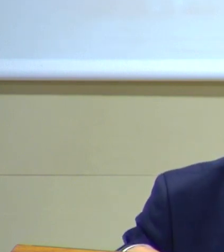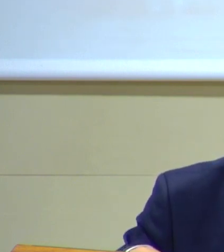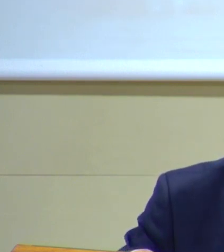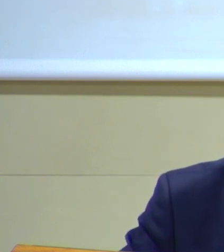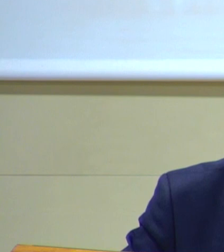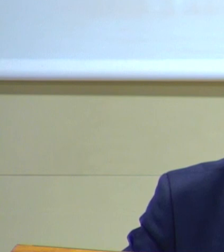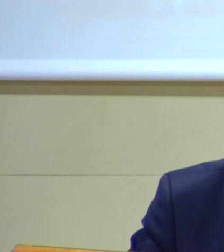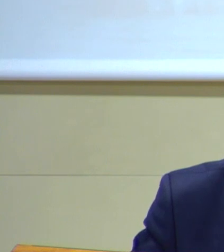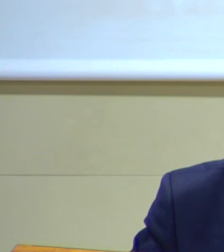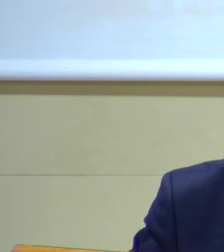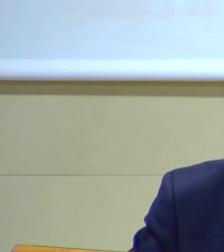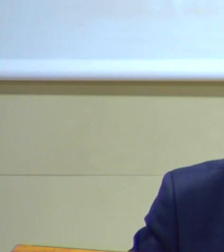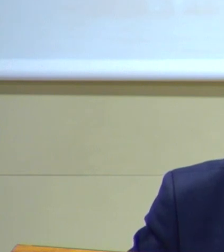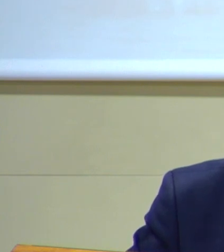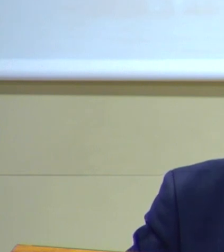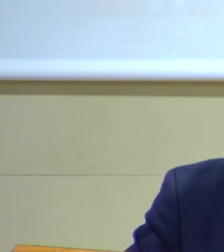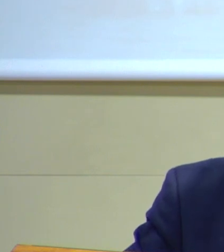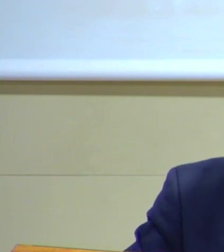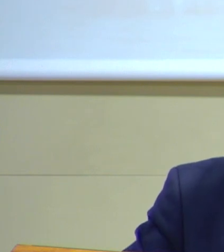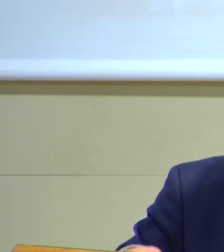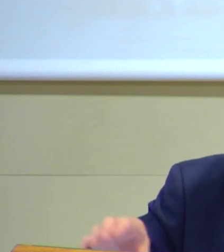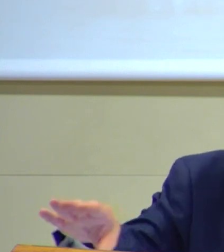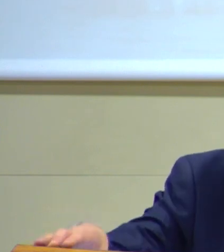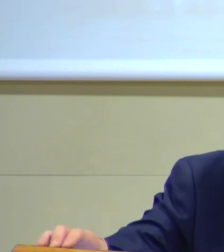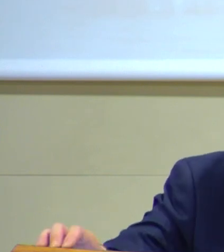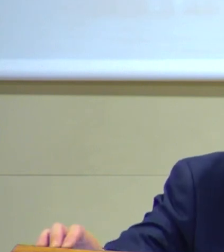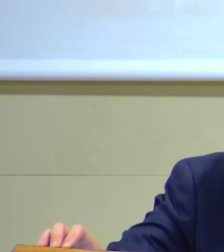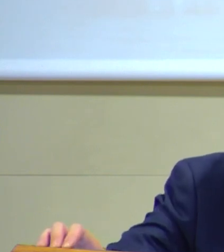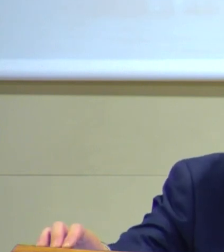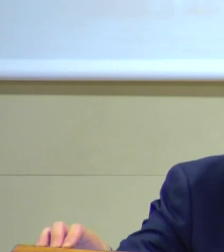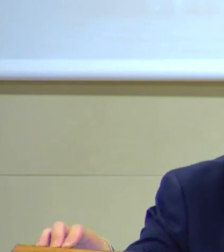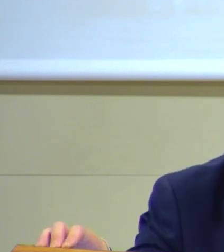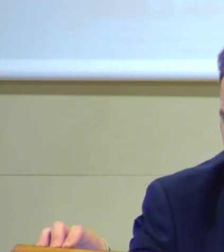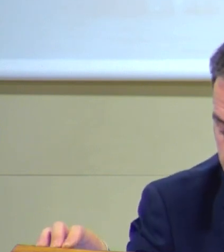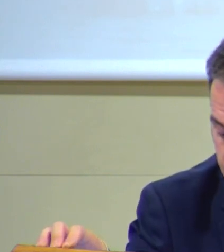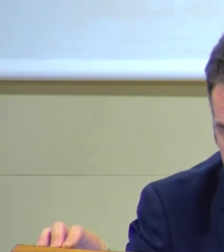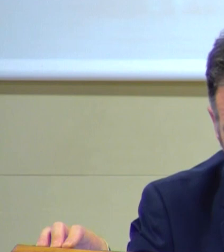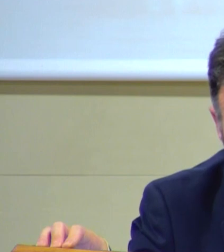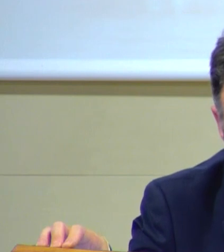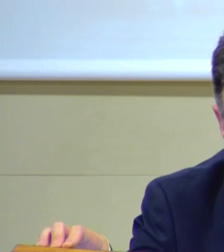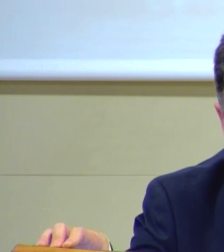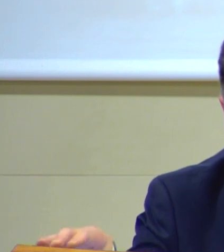adoptée 65 plantation du conte 2017 du groupe l'asfl madame richard finaux